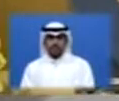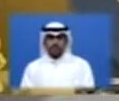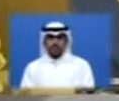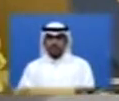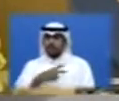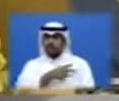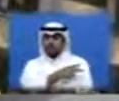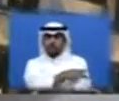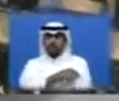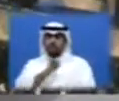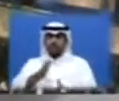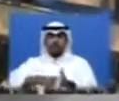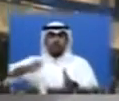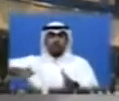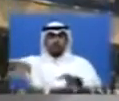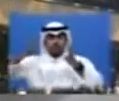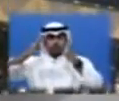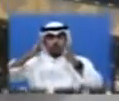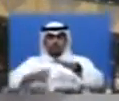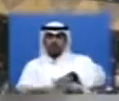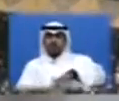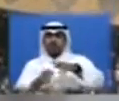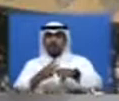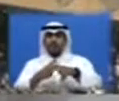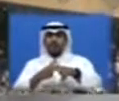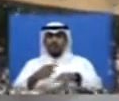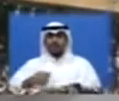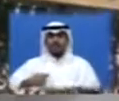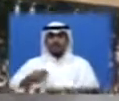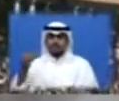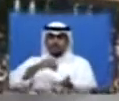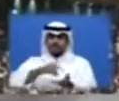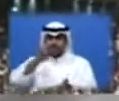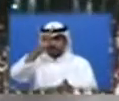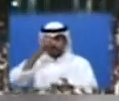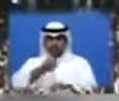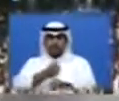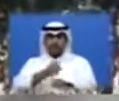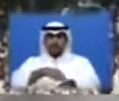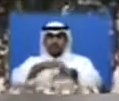ونواب مجلس الأمة يشيدون بتسمية سمو أمير البلاد قائدا للعمل الإنساني.